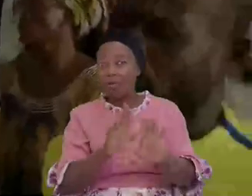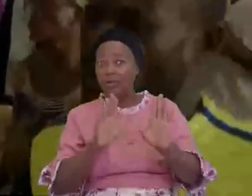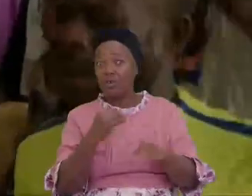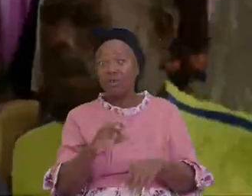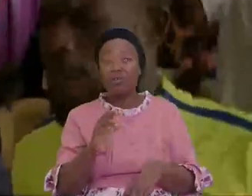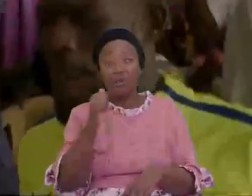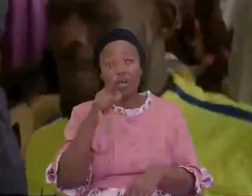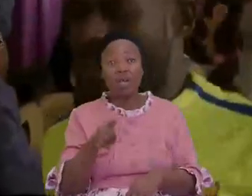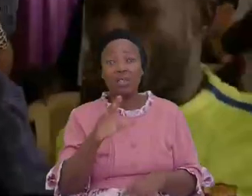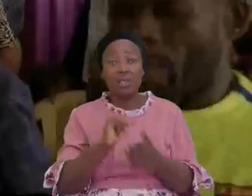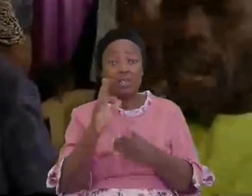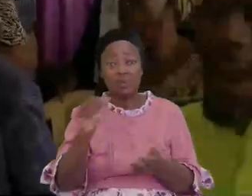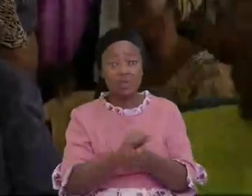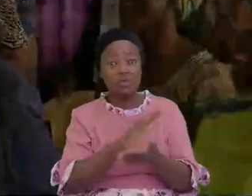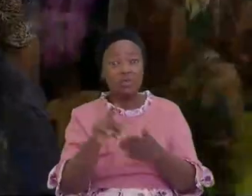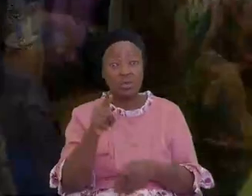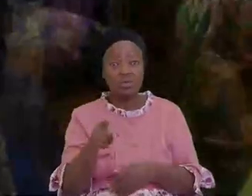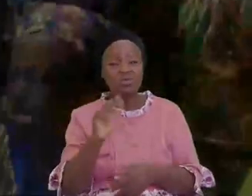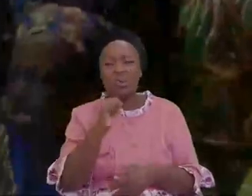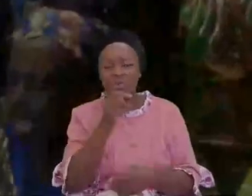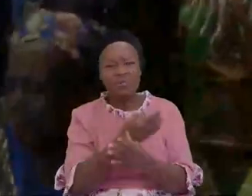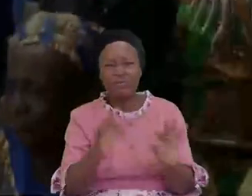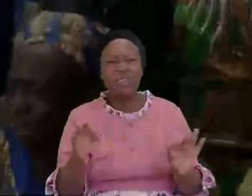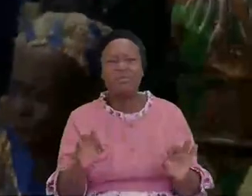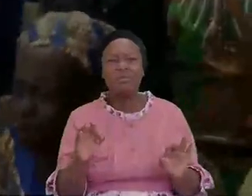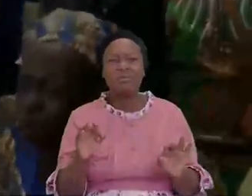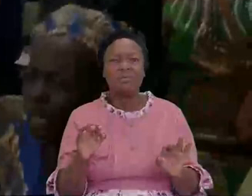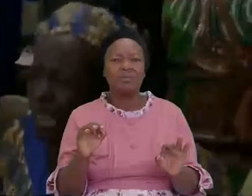Tu as peur d'elle. Tu n'es pas libre.